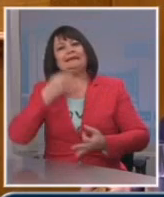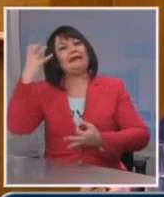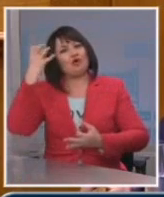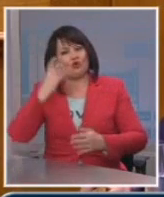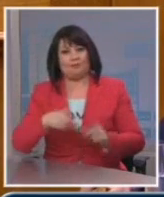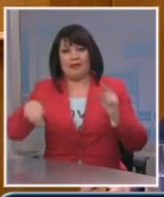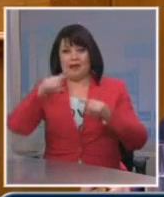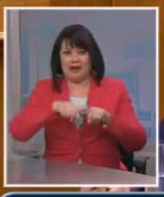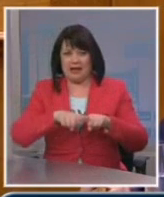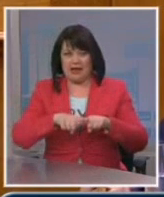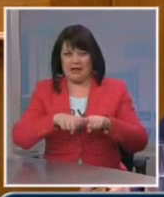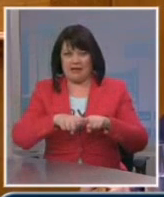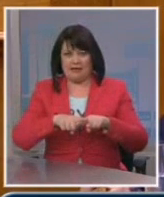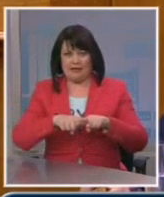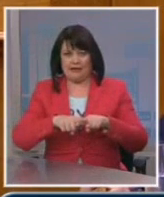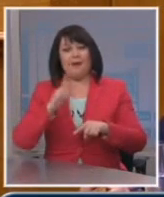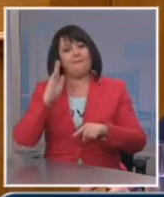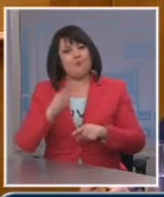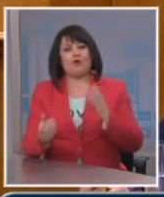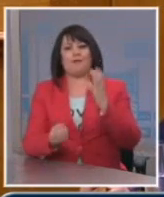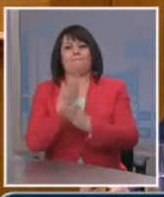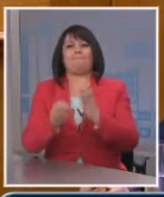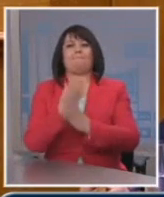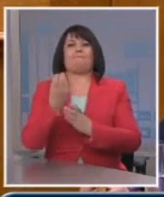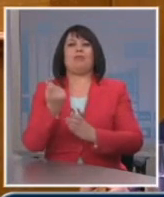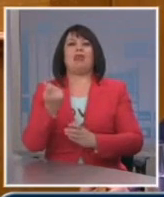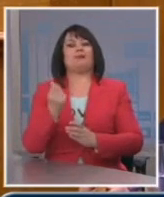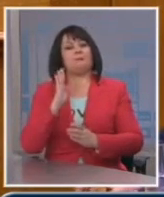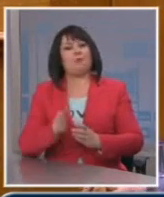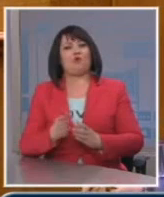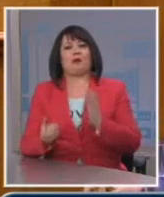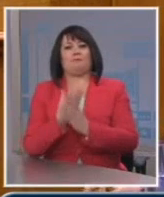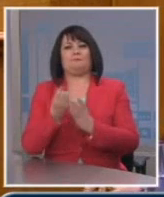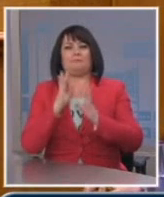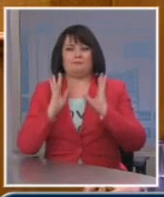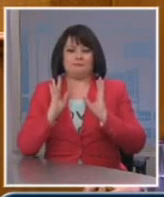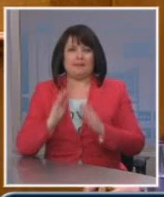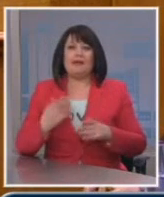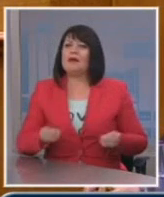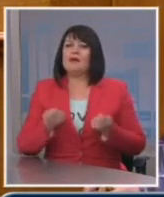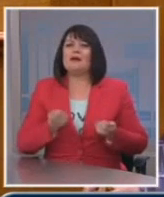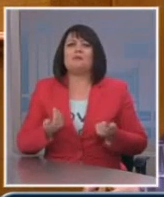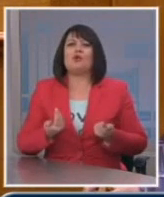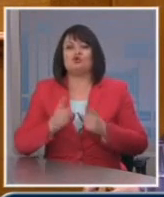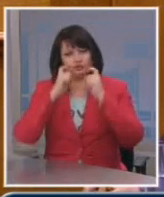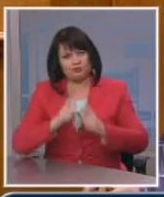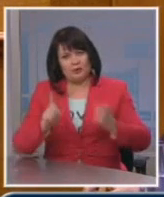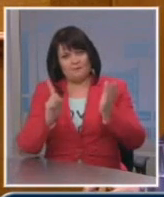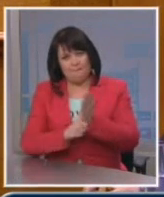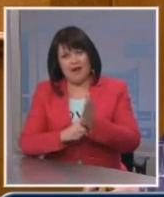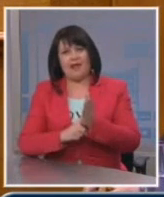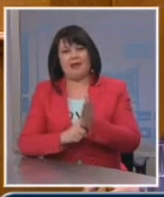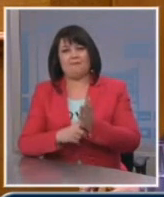Ελλάδα είναι μια χώρα που βρίσκεται σε θέση να παράξει νέο πλούτο. Για να συμβεί αυτό, οφείλει να έχει